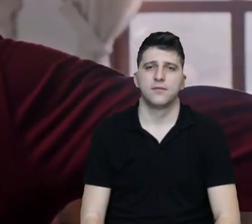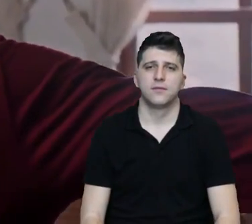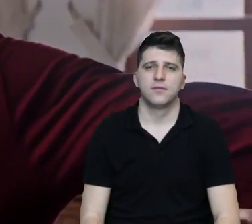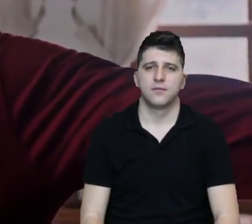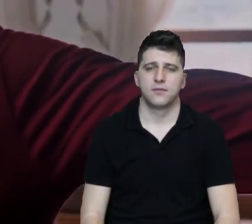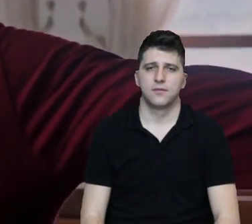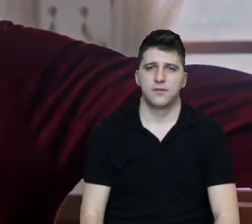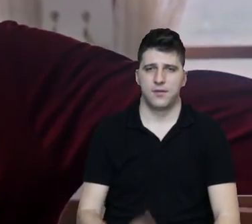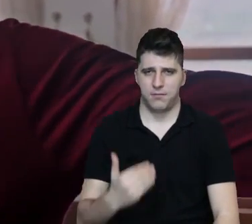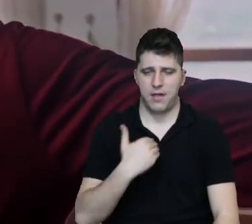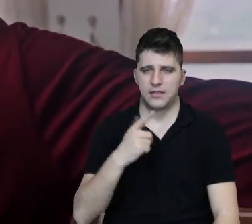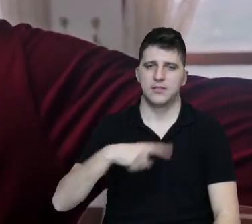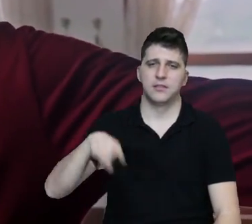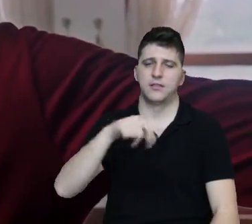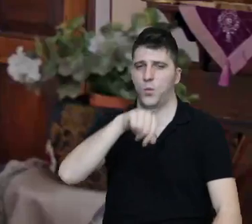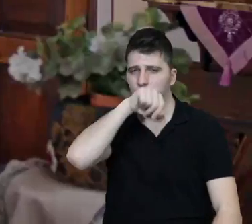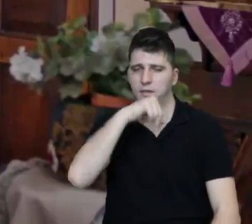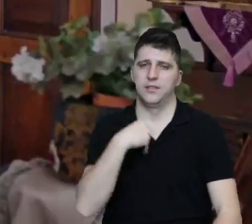Beni sizler mahvettiniz.